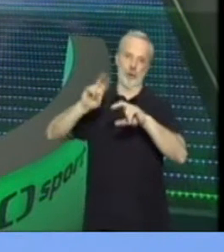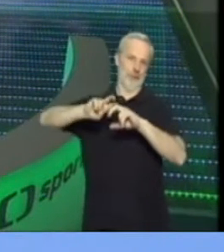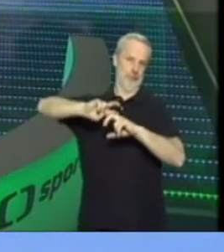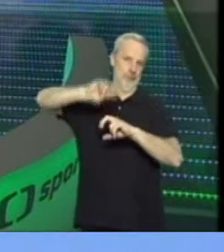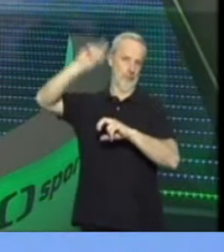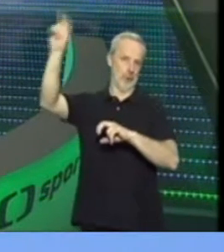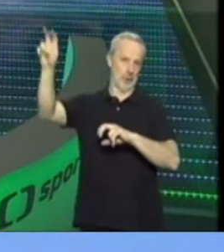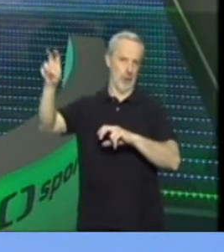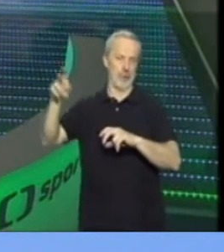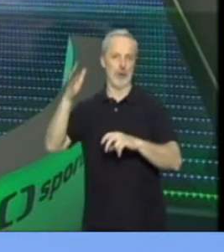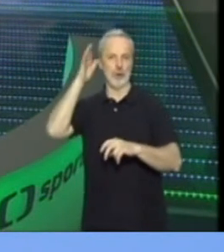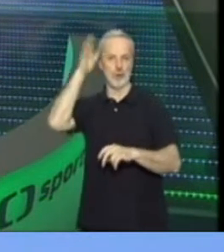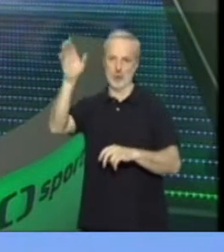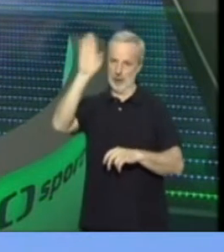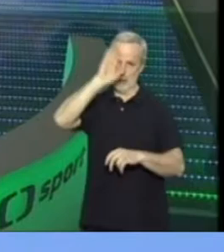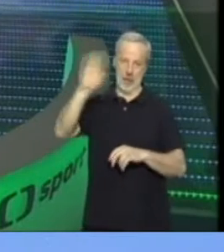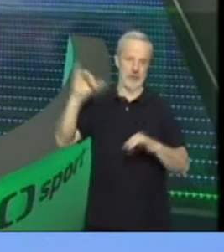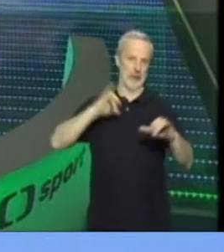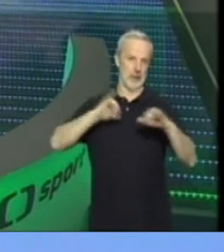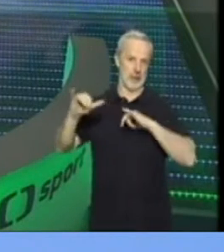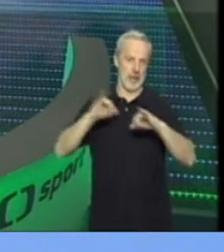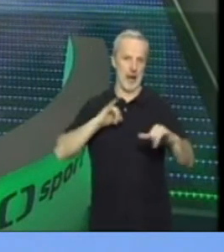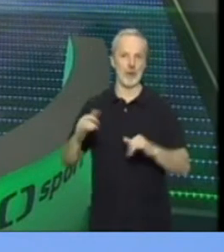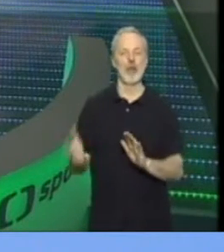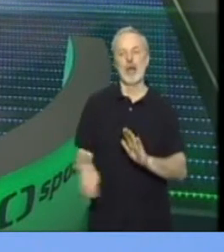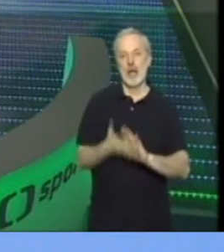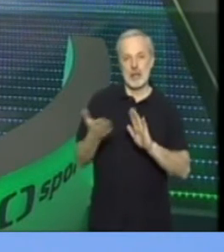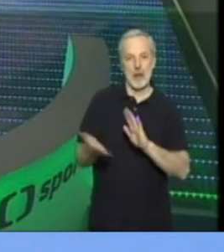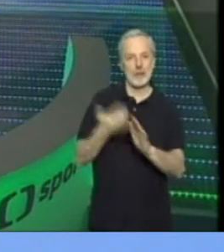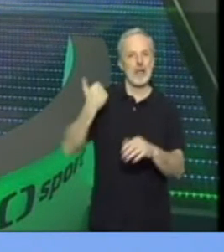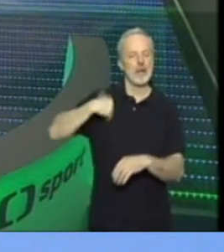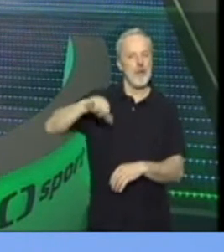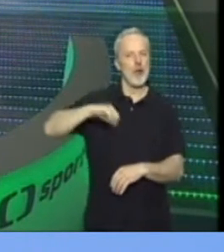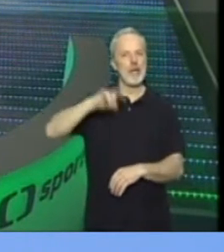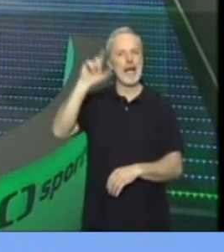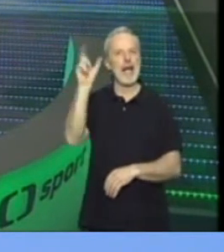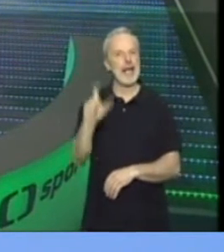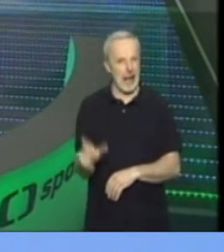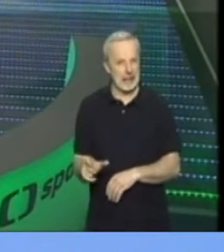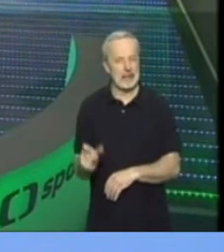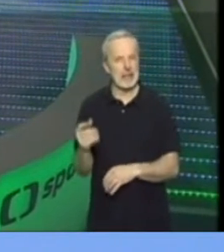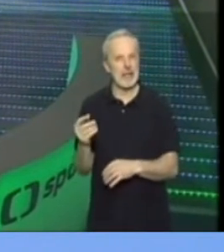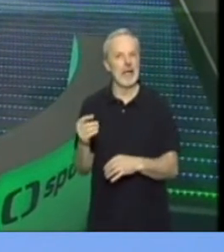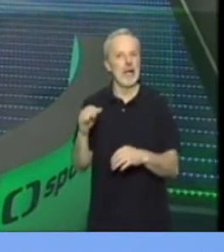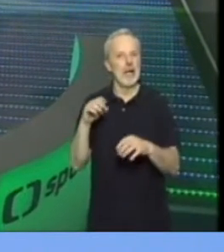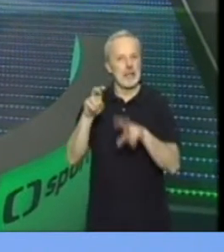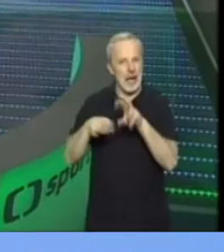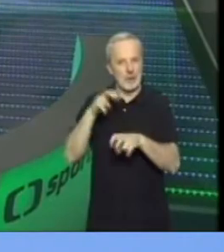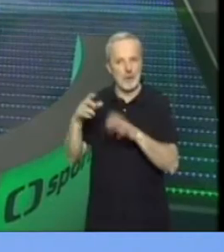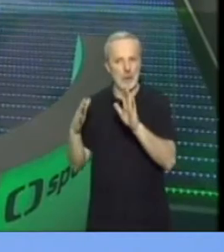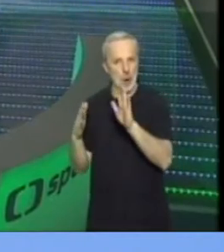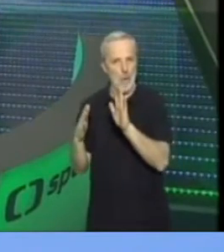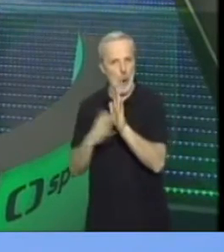těch největších závodech, jako jsme to viděli třeba loni v případě italského závodníka Gianni Moscona, který letos jezdí v týmu